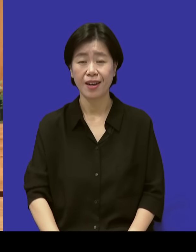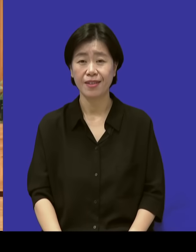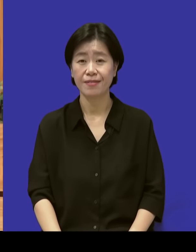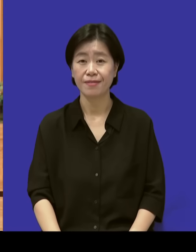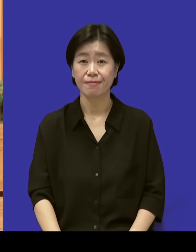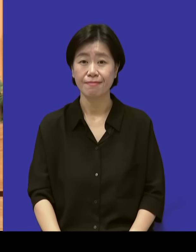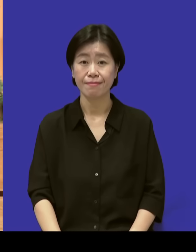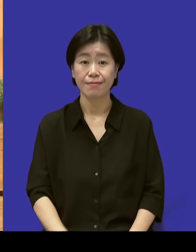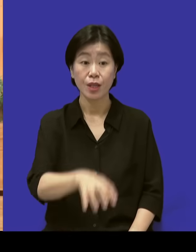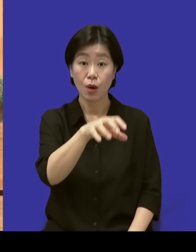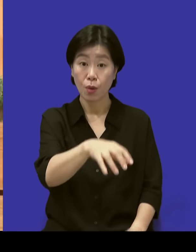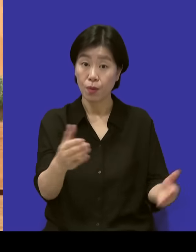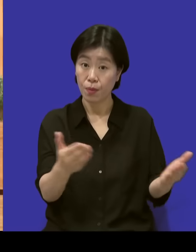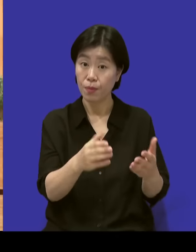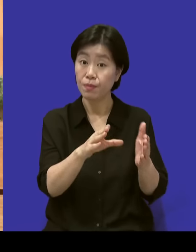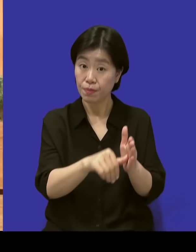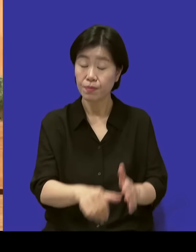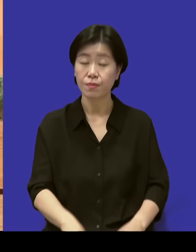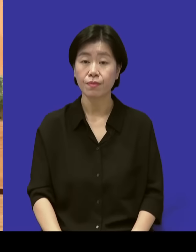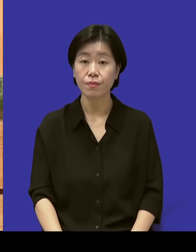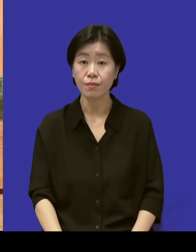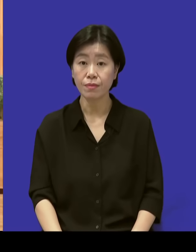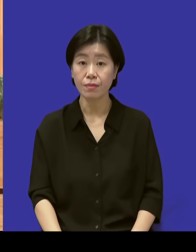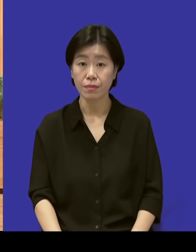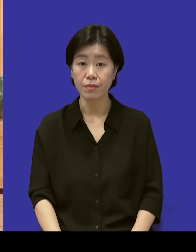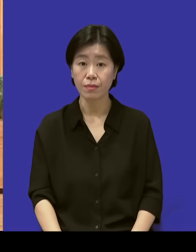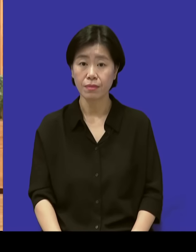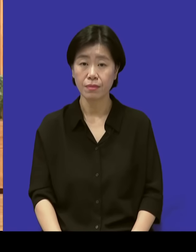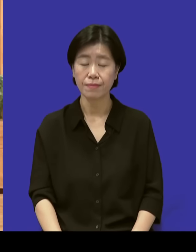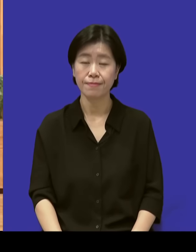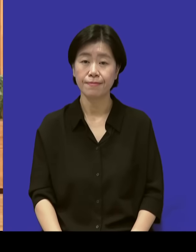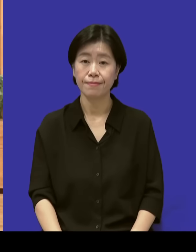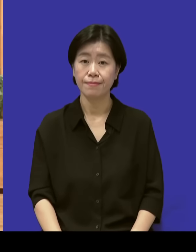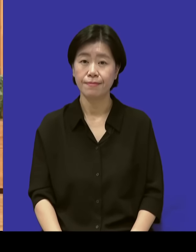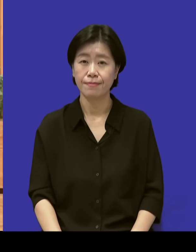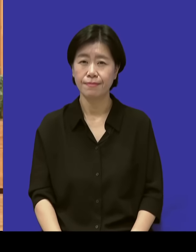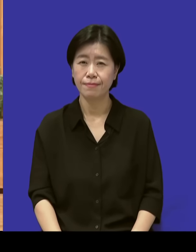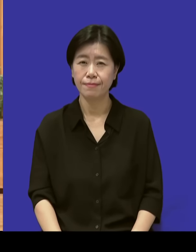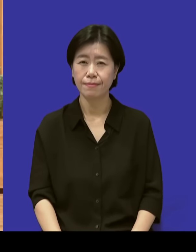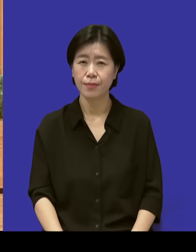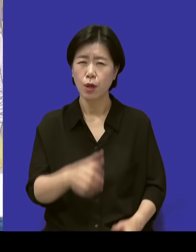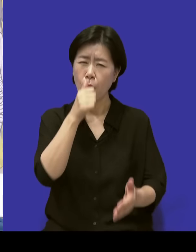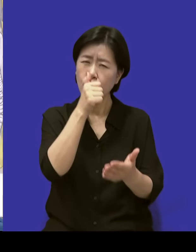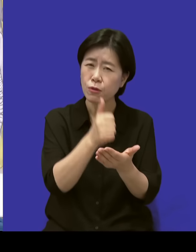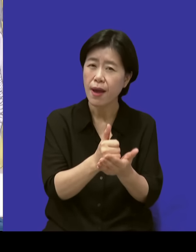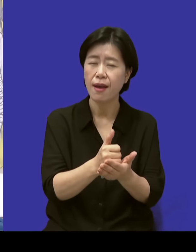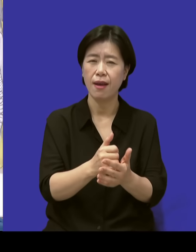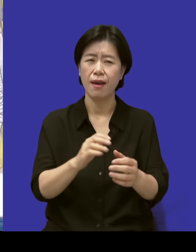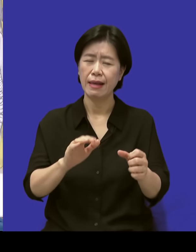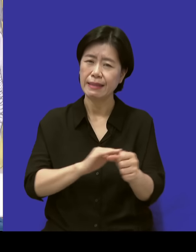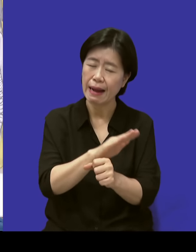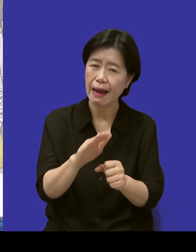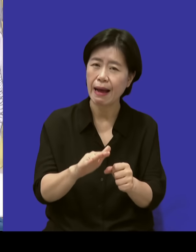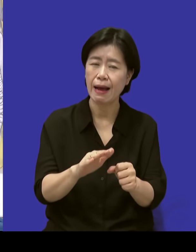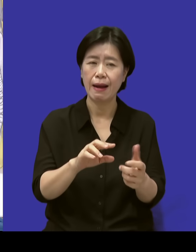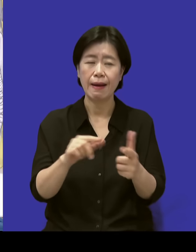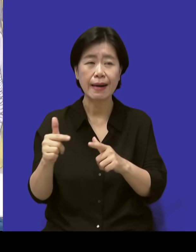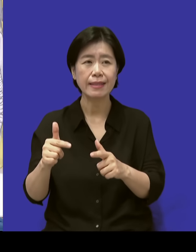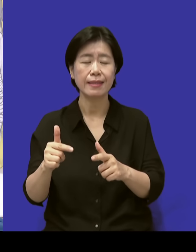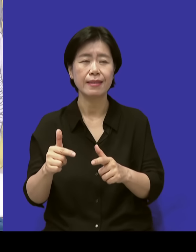사실 그곳에 있다 보면 네. 아무래도 교도관으로서 우리도 다 죄인이다 보니 네. 이게 죄와 사랑 네. 뭐 이런 사이에 대해서